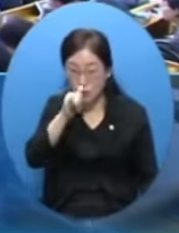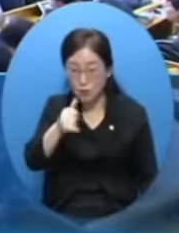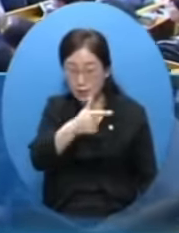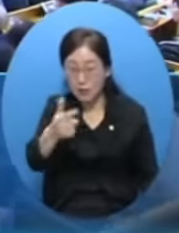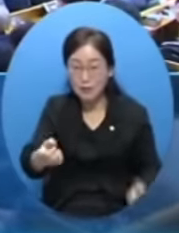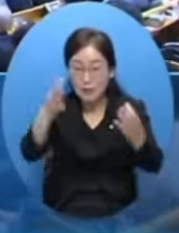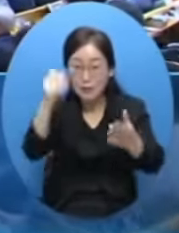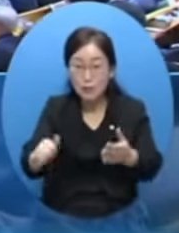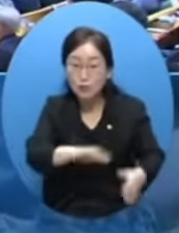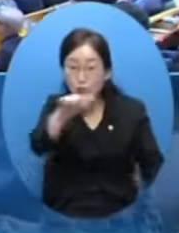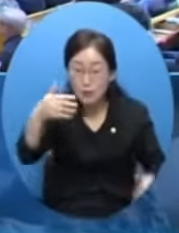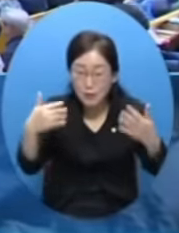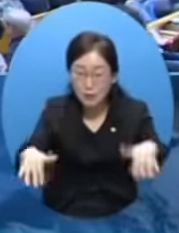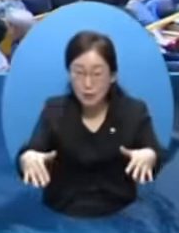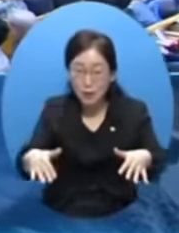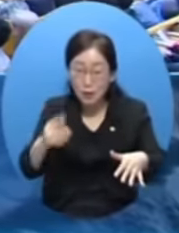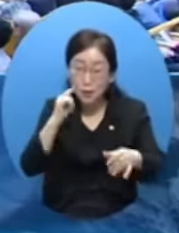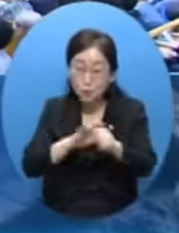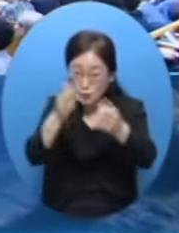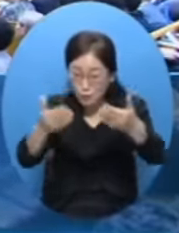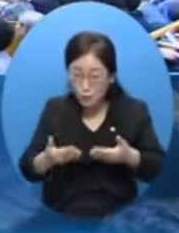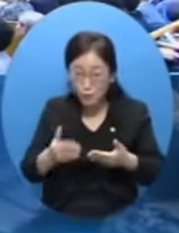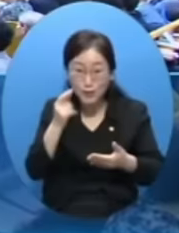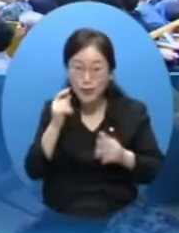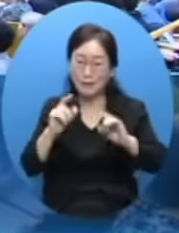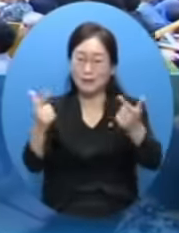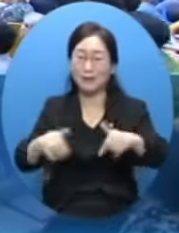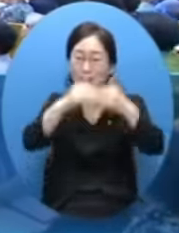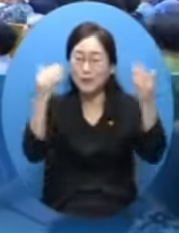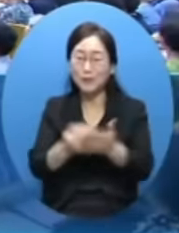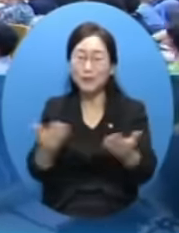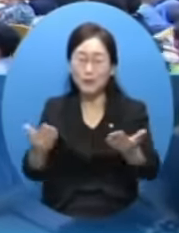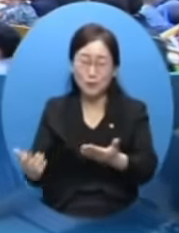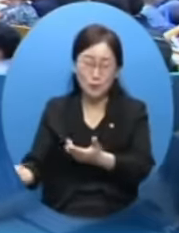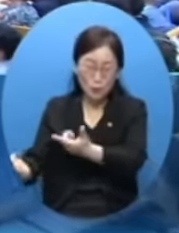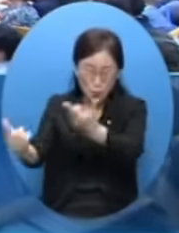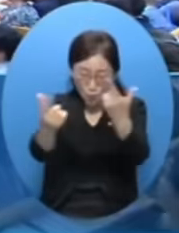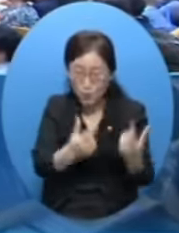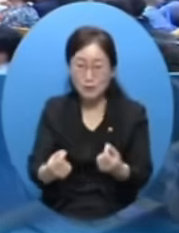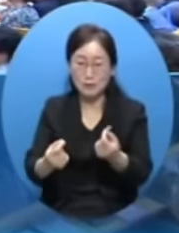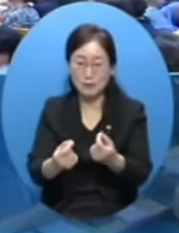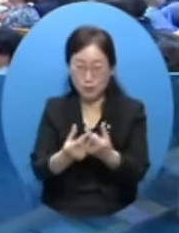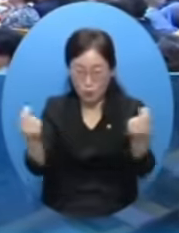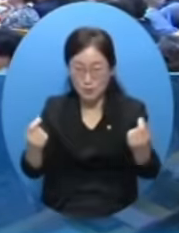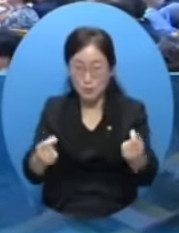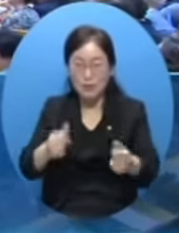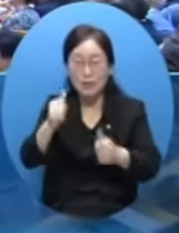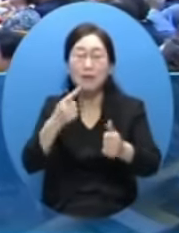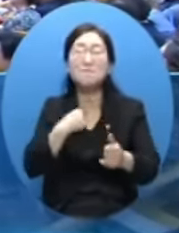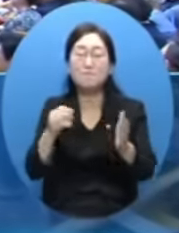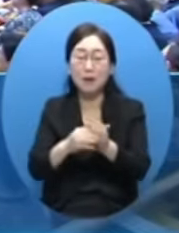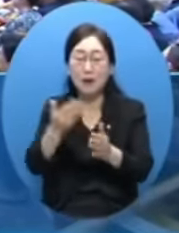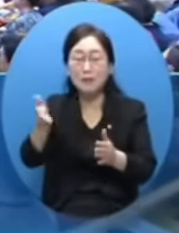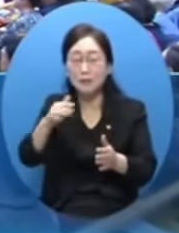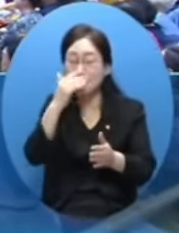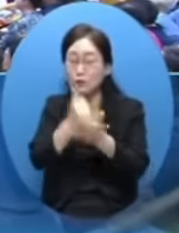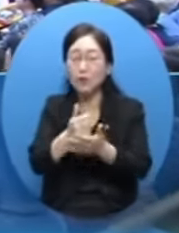우리의 연약함을 동정하지 못하시리가 아니요 모든 일에 우리와 똑같이 시험을 받으신 이로되 죄는 없으시니라.